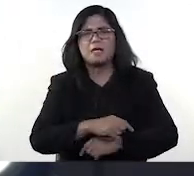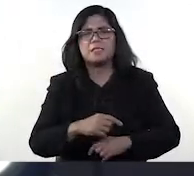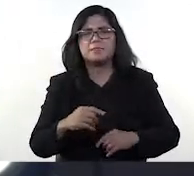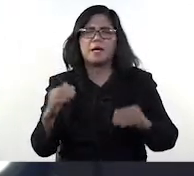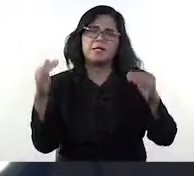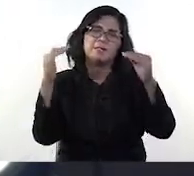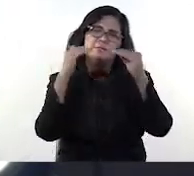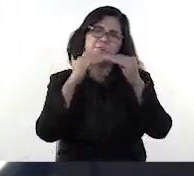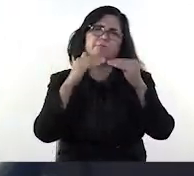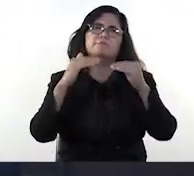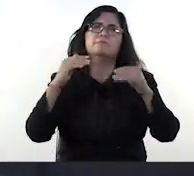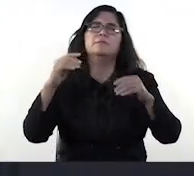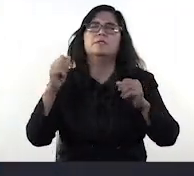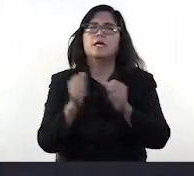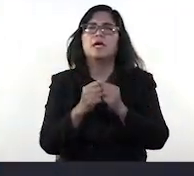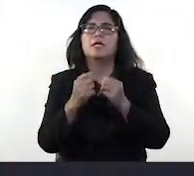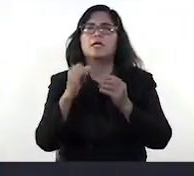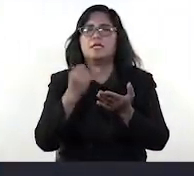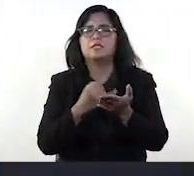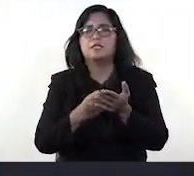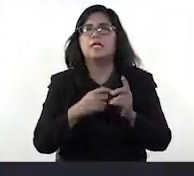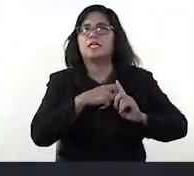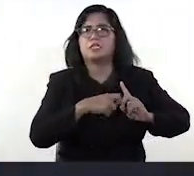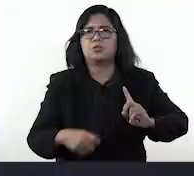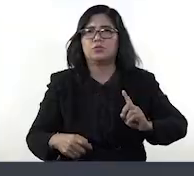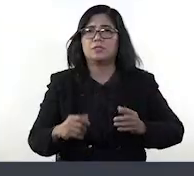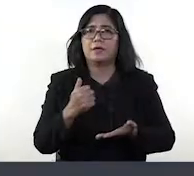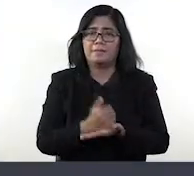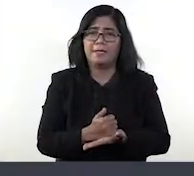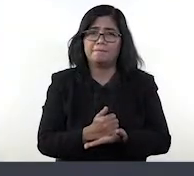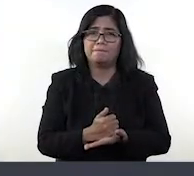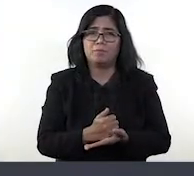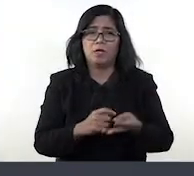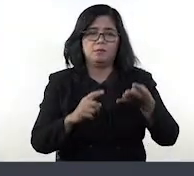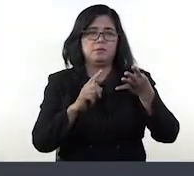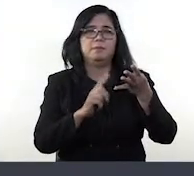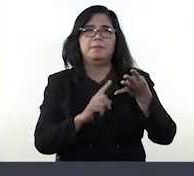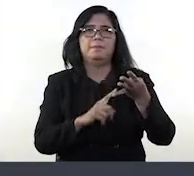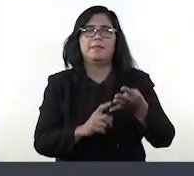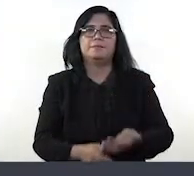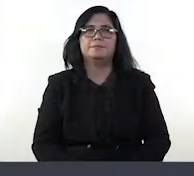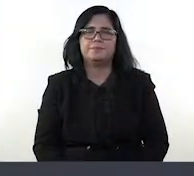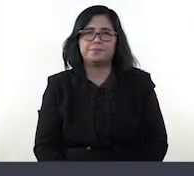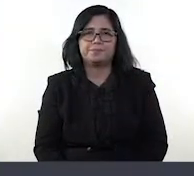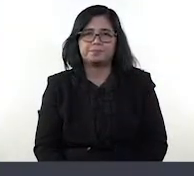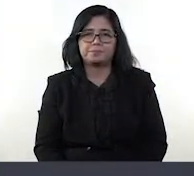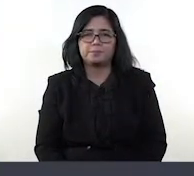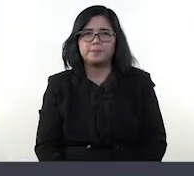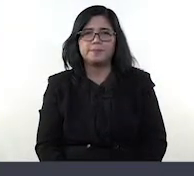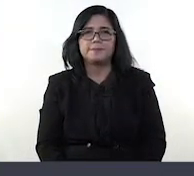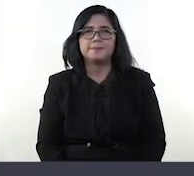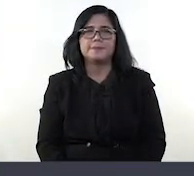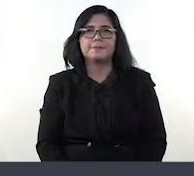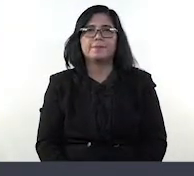hari semakin berpadanan dengan Injil Kristus Haleluya keempat dan terakhir saya enam pemain musik Oke depan sebelum kita terima perjamuan